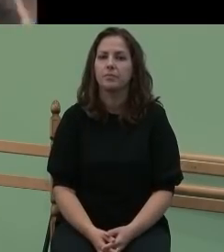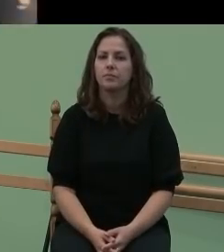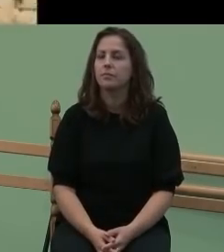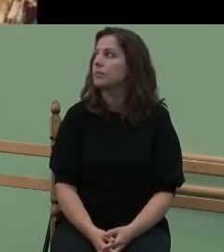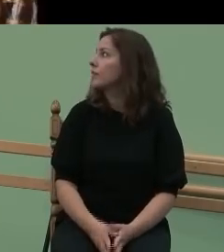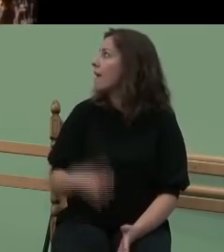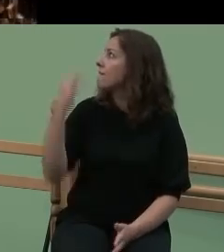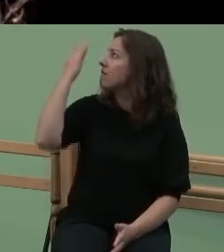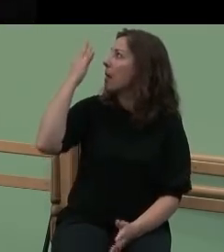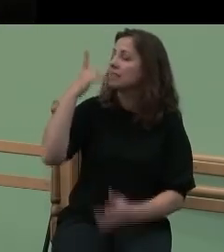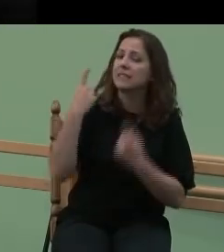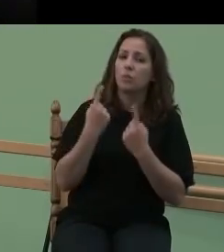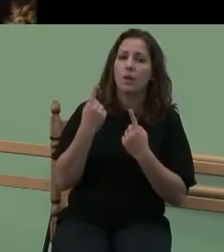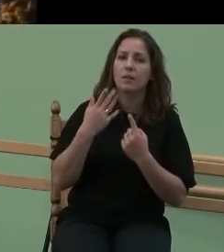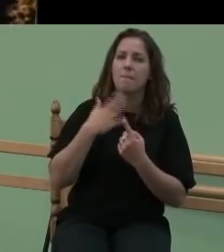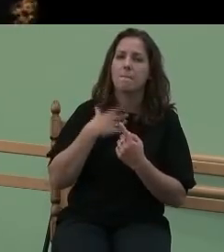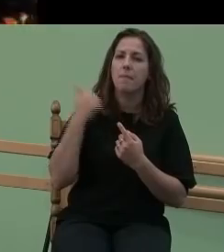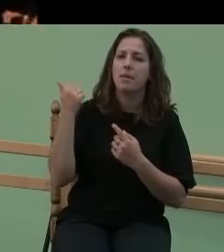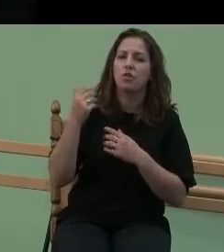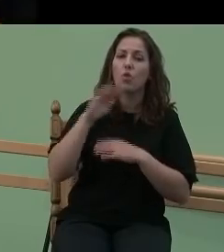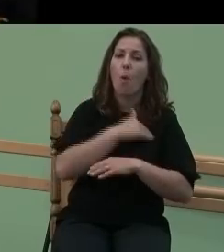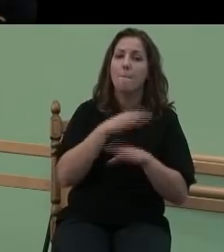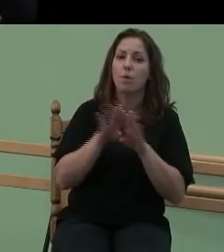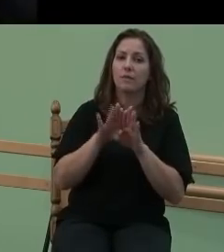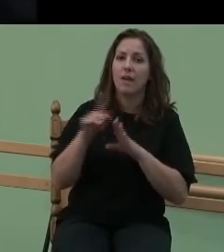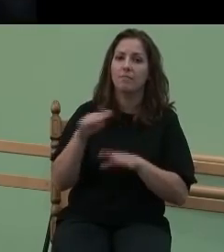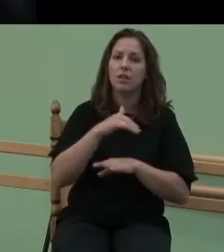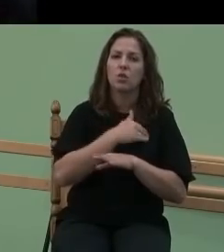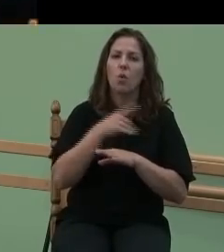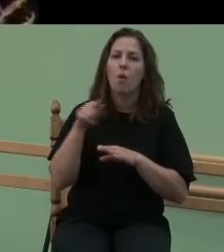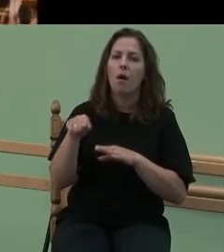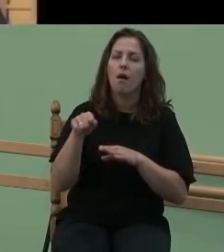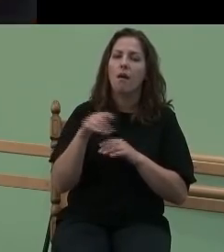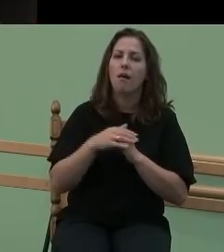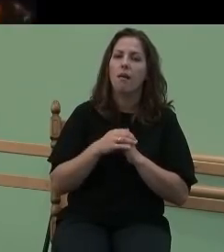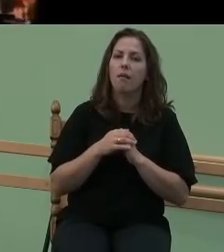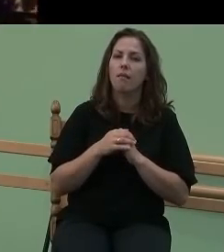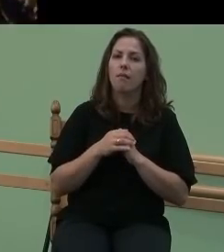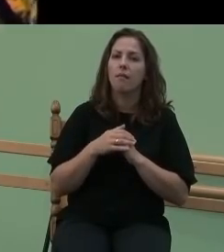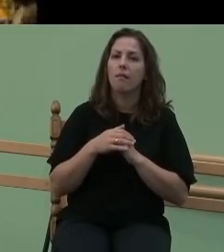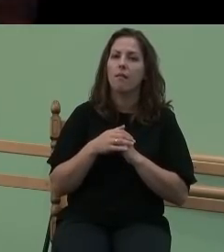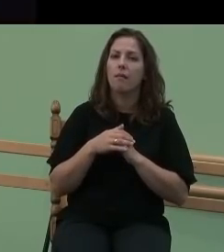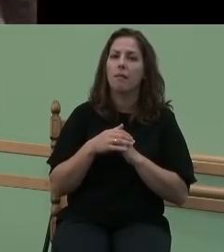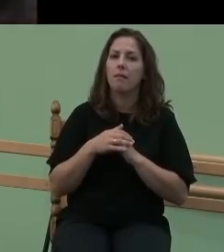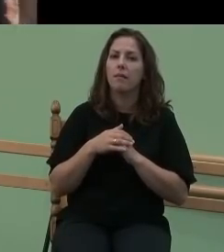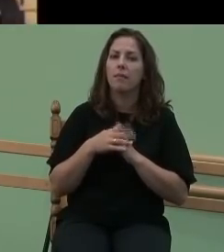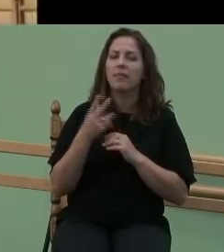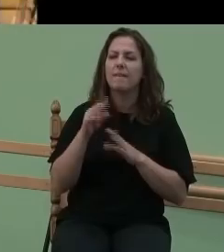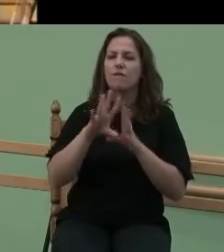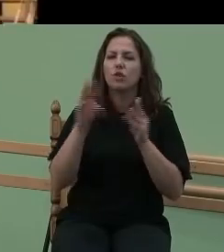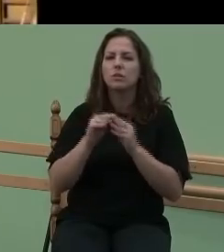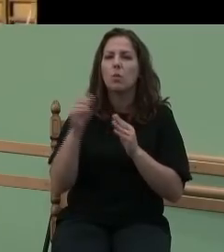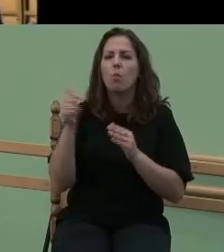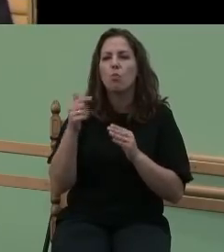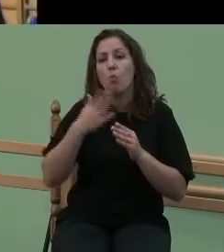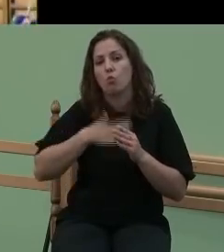Wyobraź sobie taką sytuację. Znowu jesteś w szkole podstawowej, w klasie masz Adriana, którego nie lubisz. Nie ma w tym nic złego, dlatego że nie wszyscy muszą